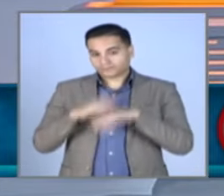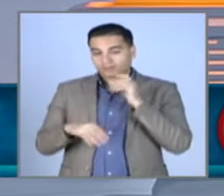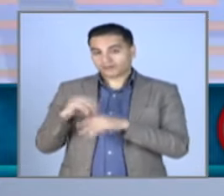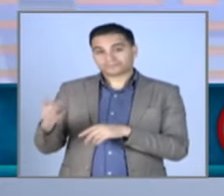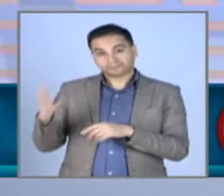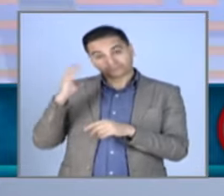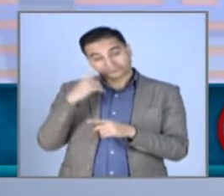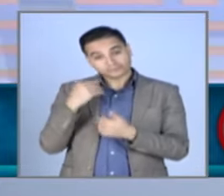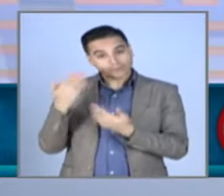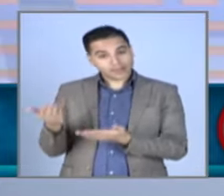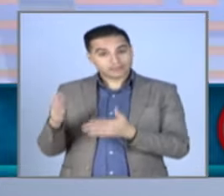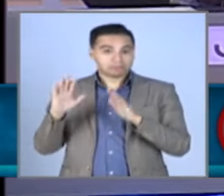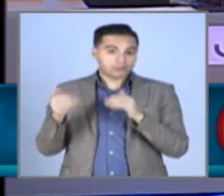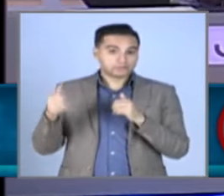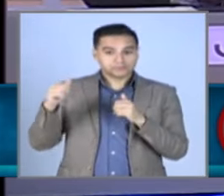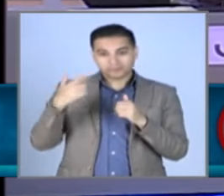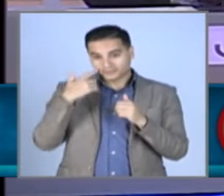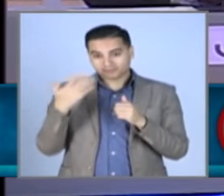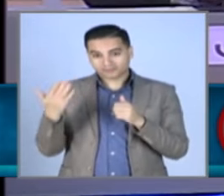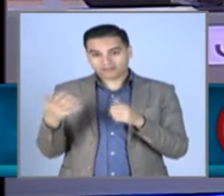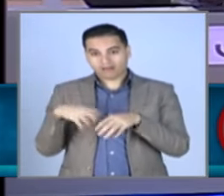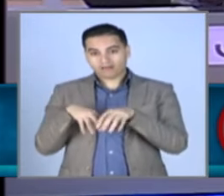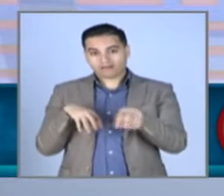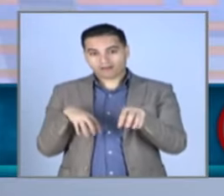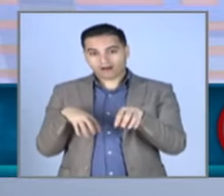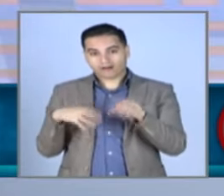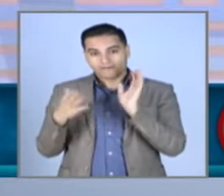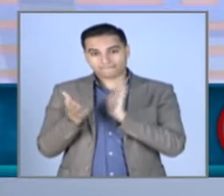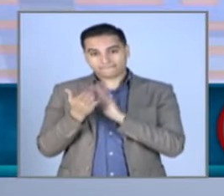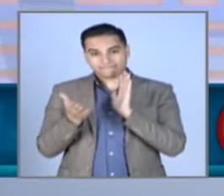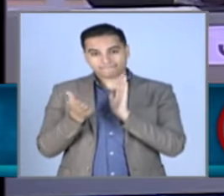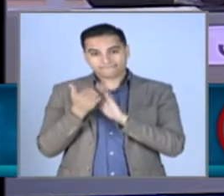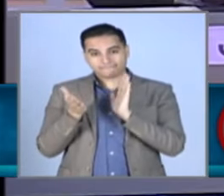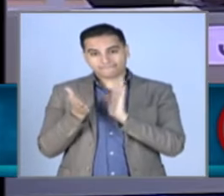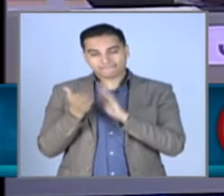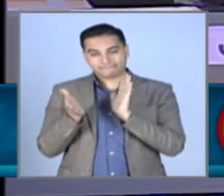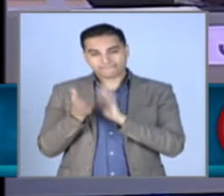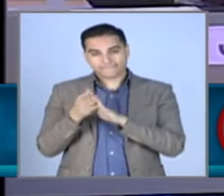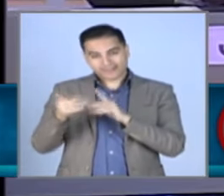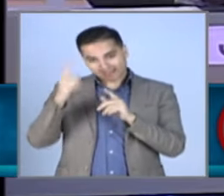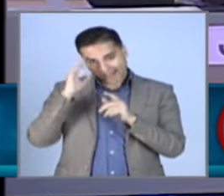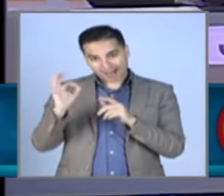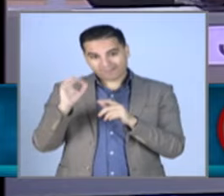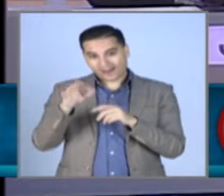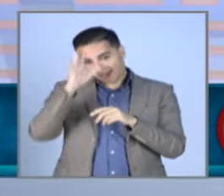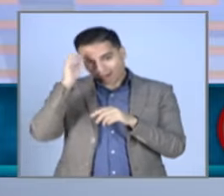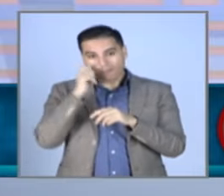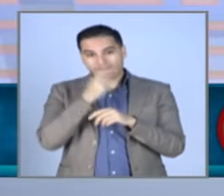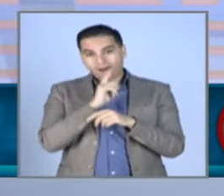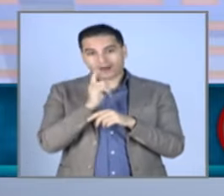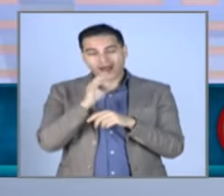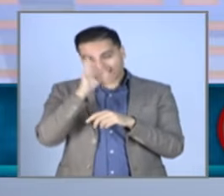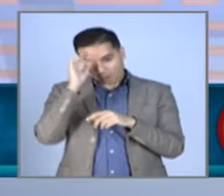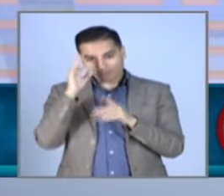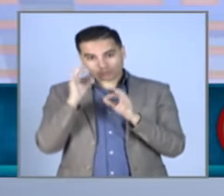هنشوف باباك إداك هدية ولا ما إداكش هدية. إيران. إيران. تعرف باباك لو مش واثق كان جاوب